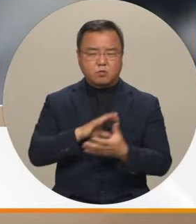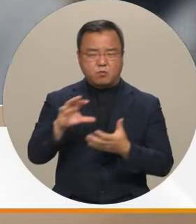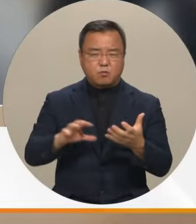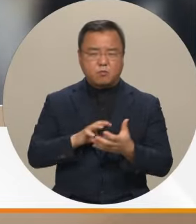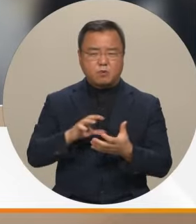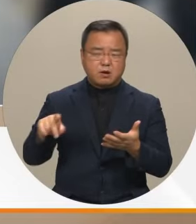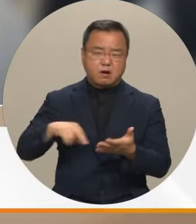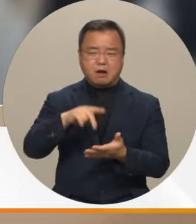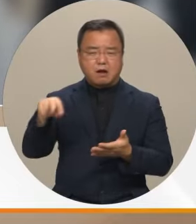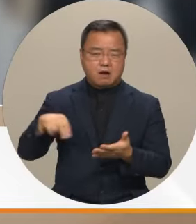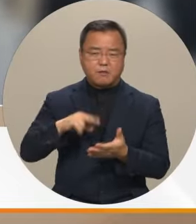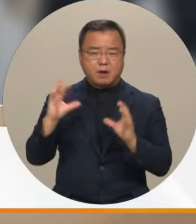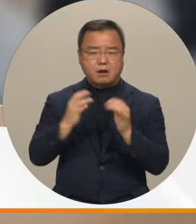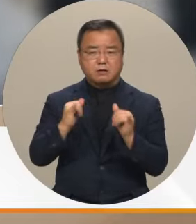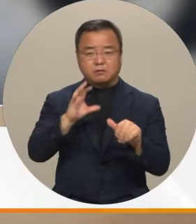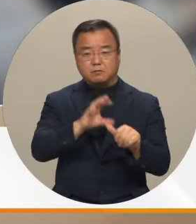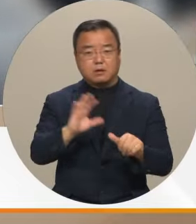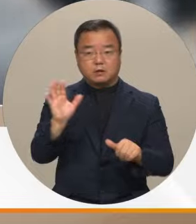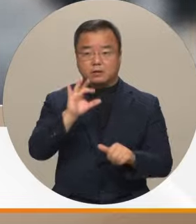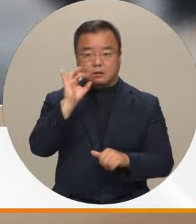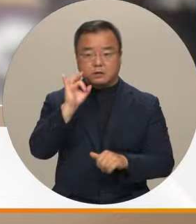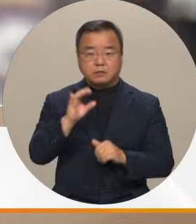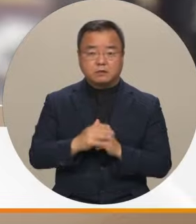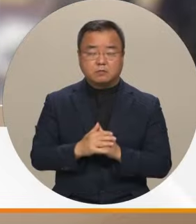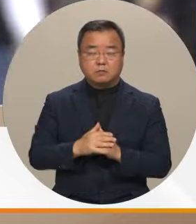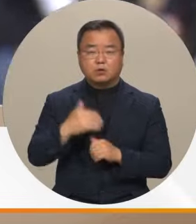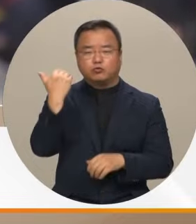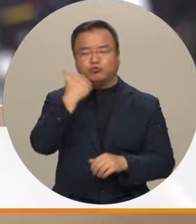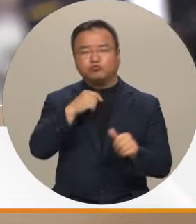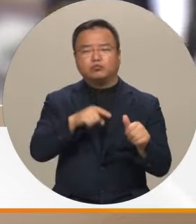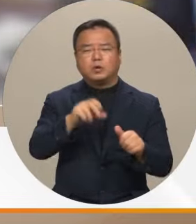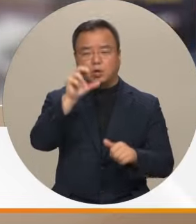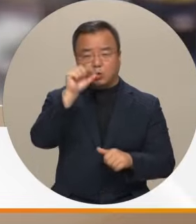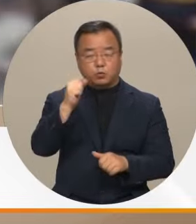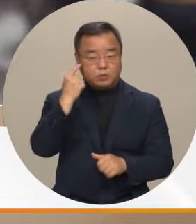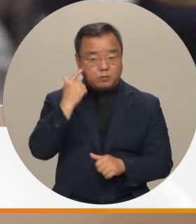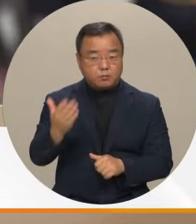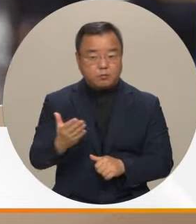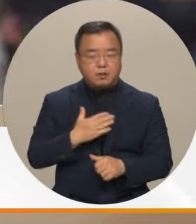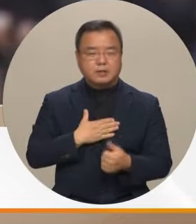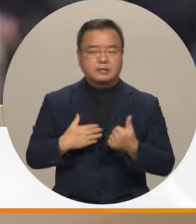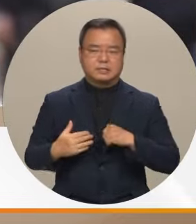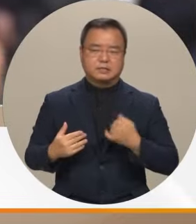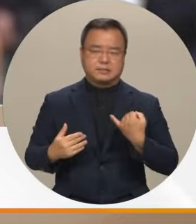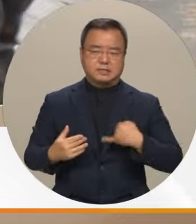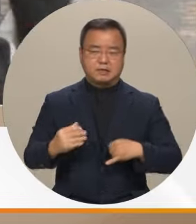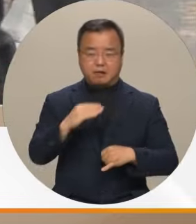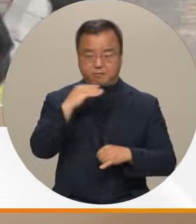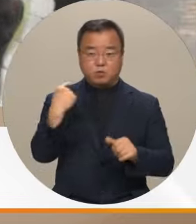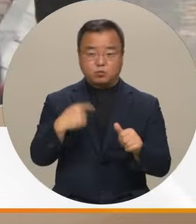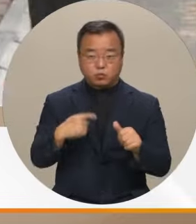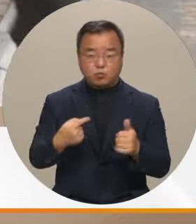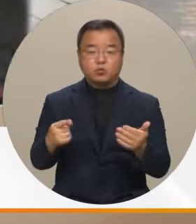왔습니다 과연 이게 누구에게 좋은 일입니까 내 아이의 올바른 교육을 위해서도